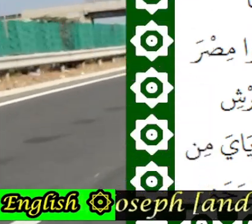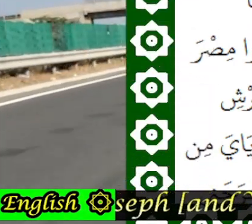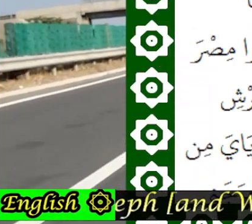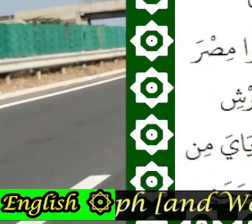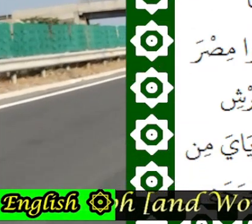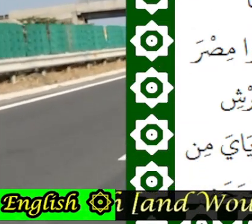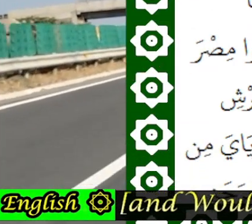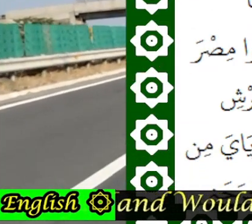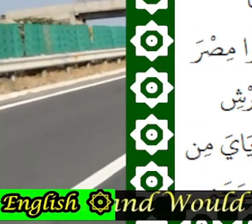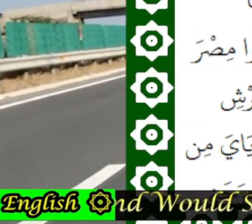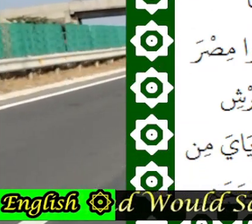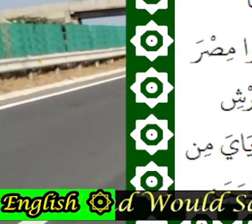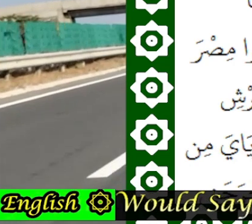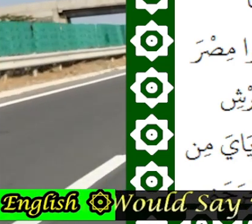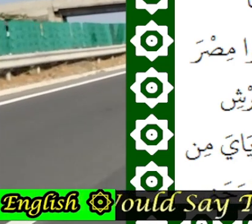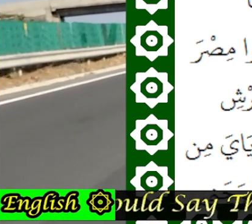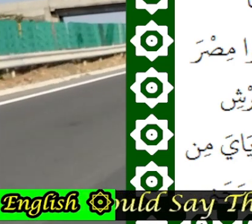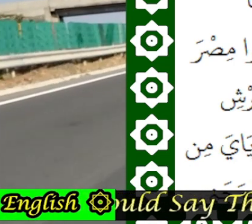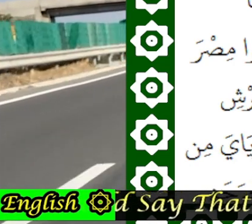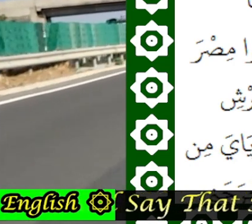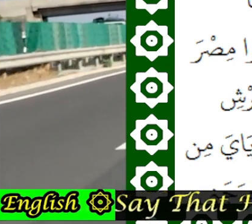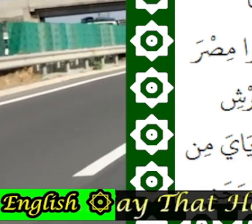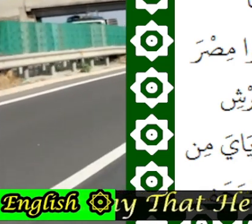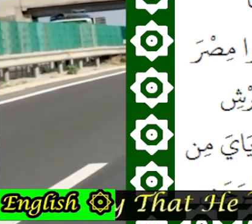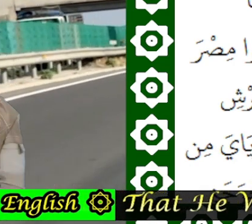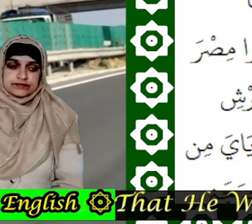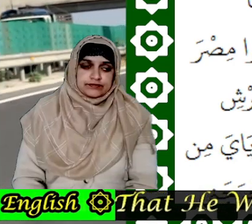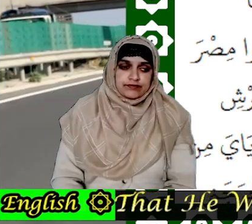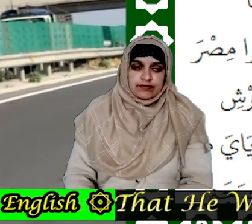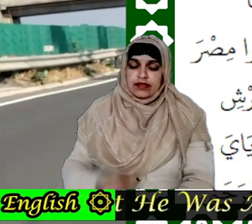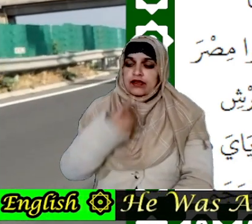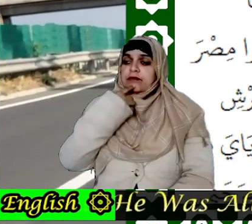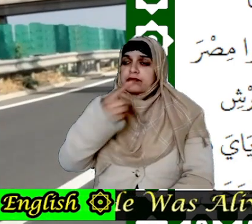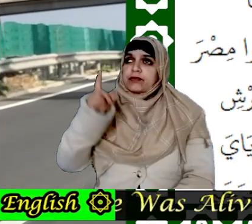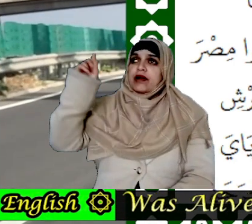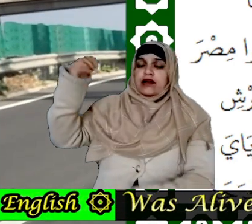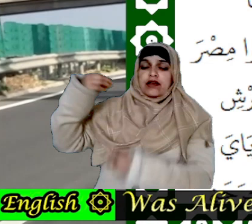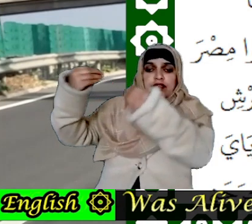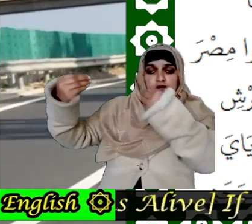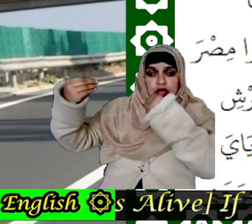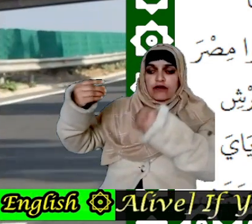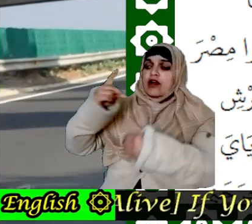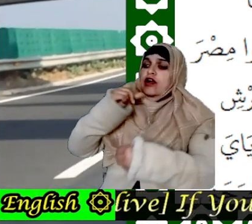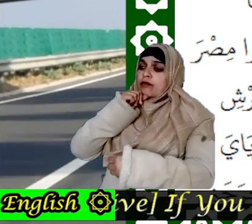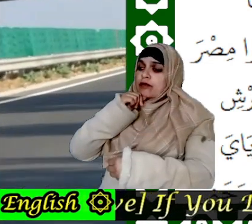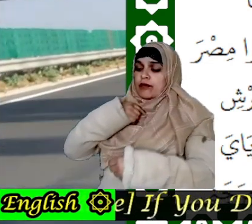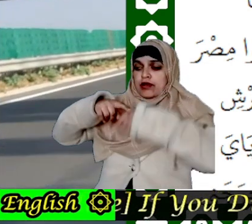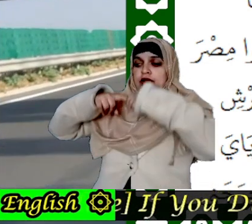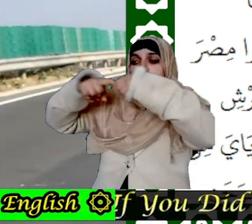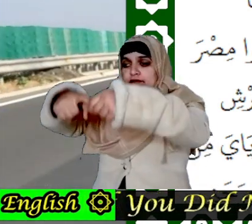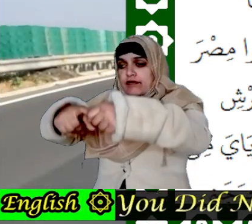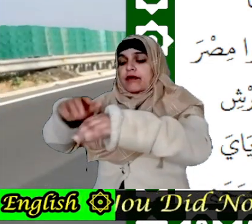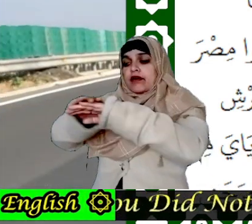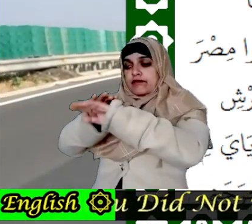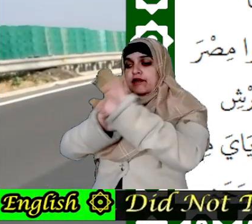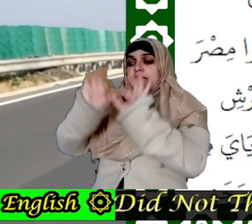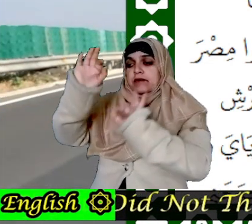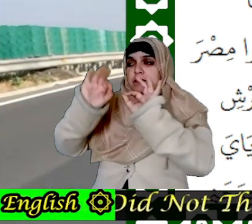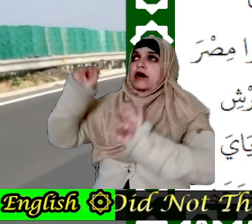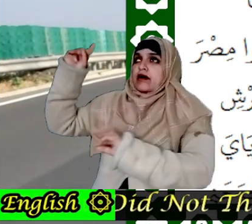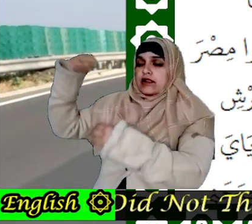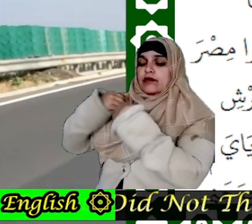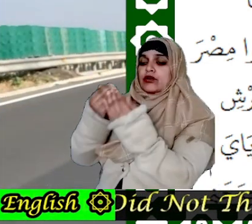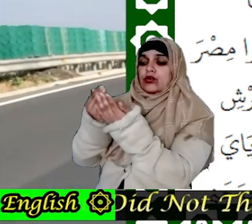حاسكا هندا خاسني مصري رق الله فلما دخلوا على يوسف رتقو سينن آوى